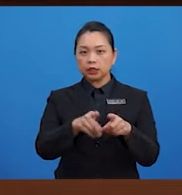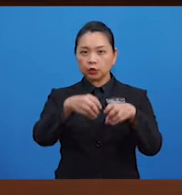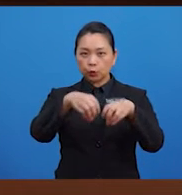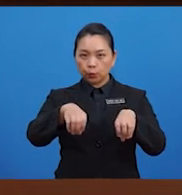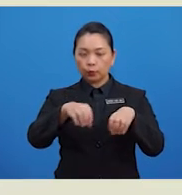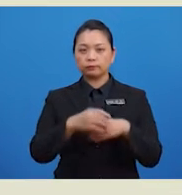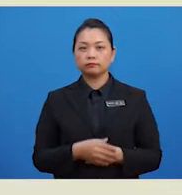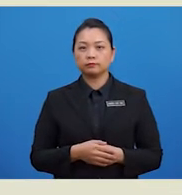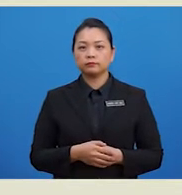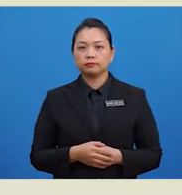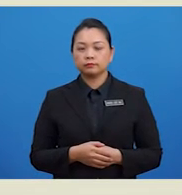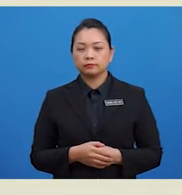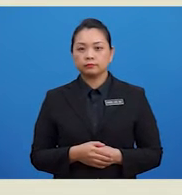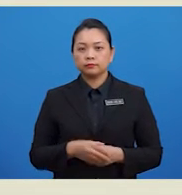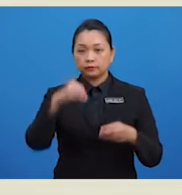nest.